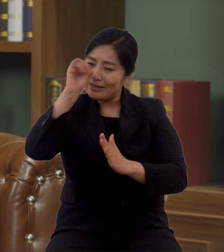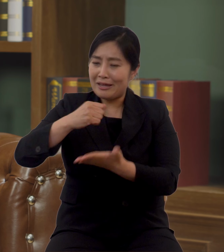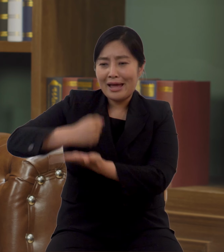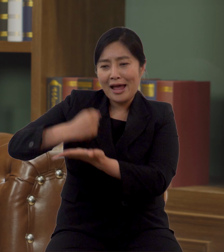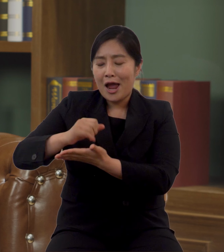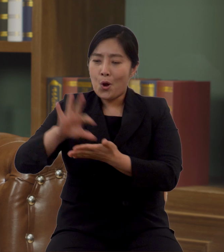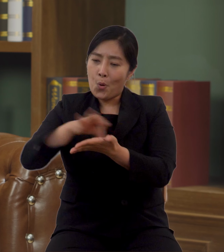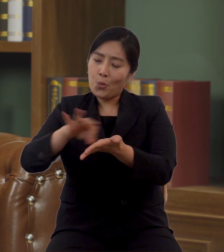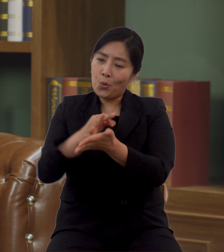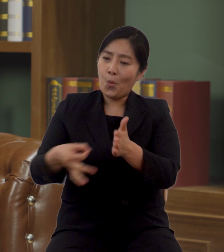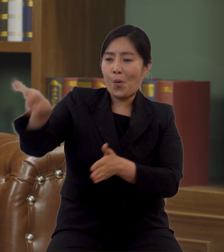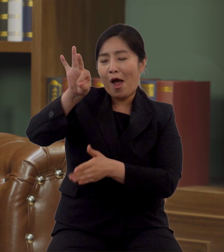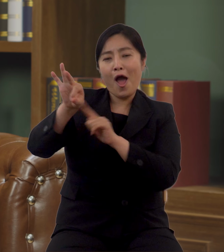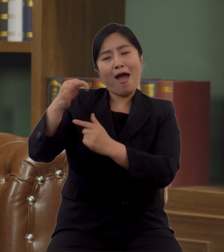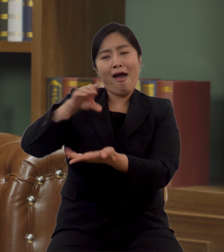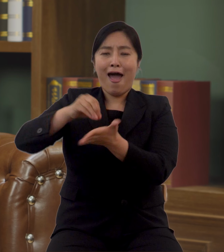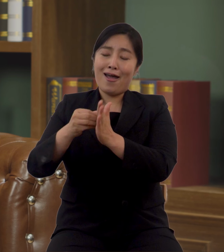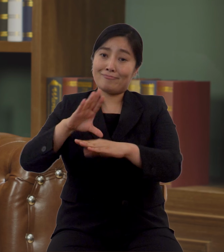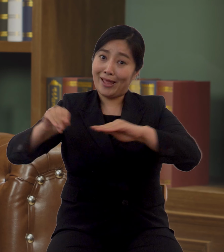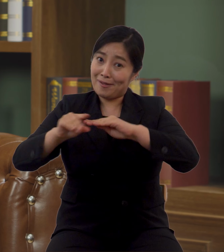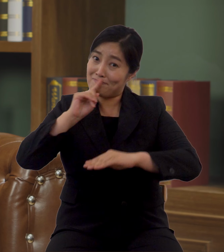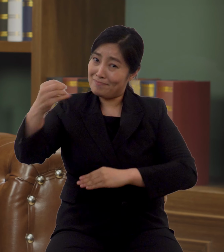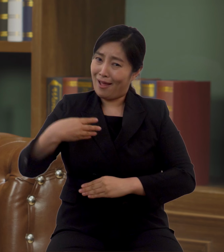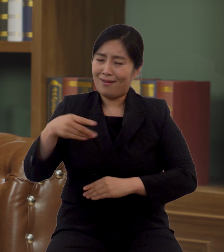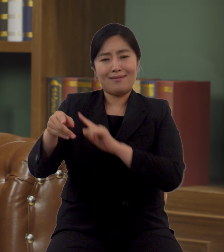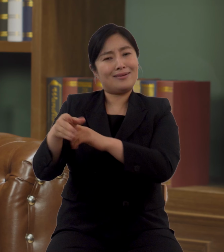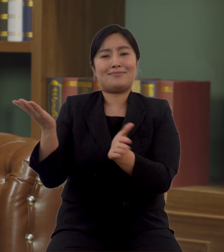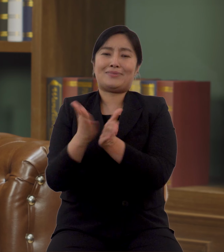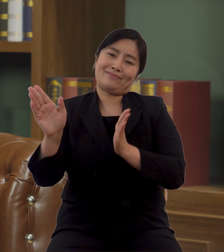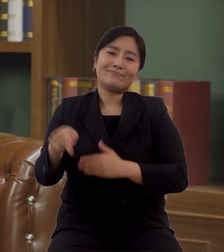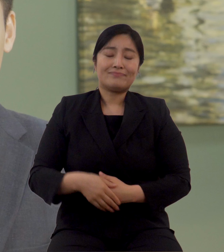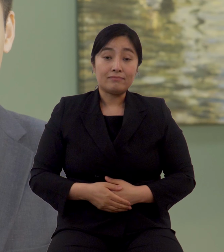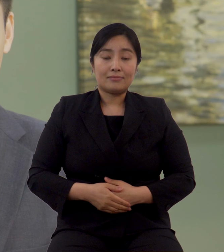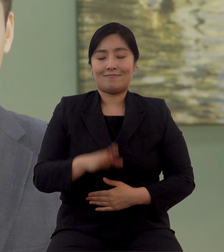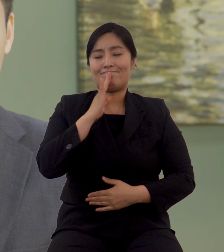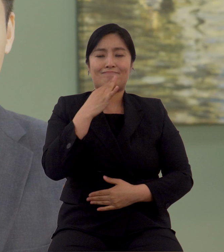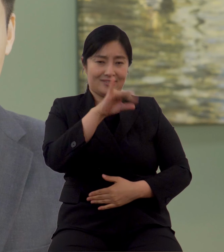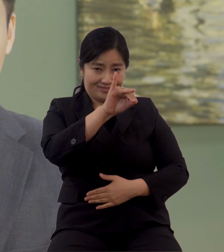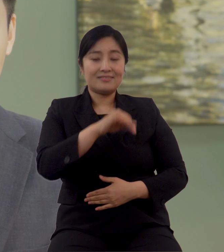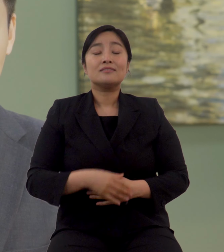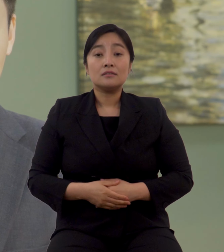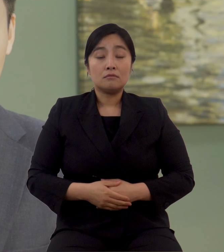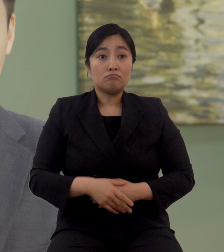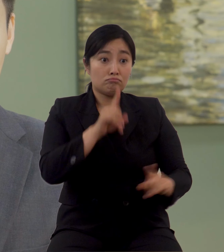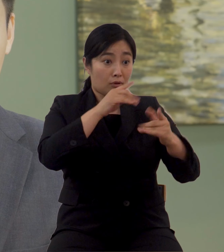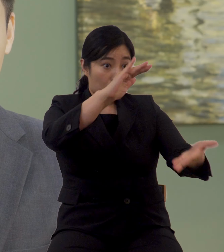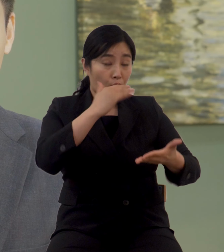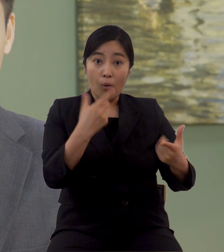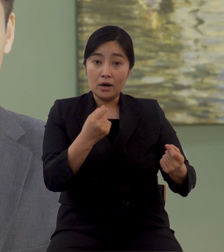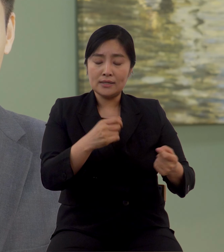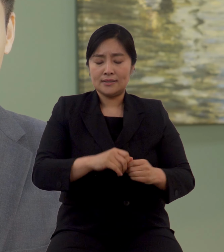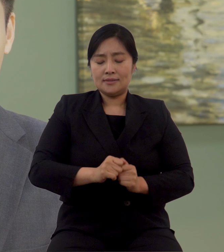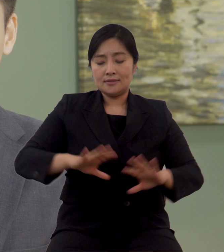가족끼리 모여서 용돈 올려주세요라고 하는 것 수준으로 해서는 안 되지 않을까요? 네, 맞는 말씀입니다.